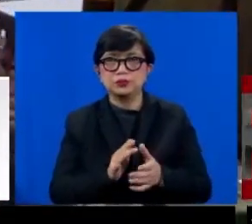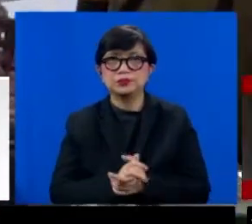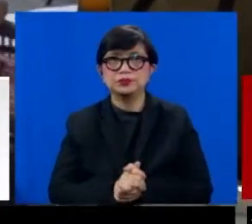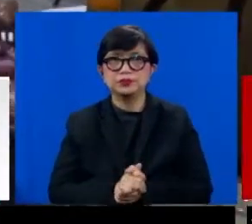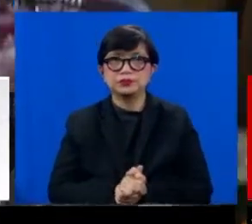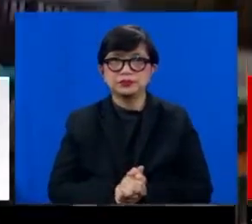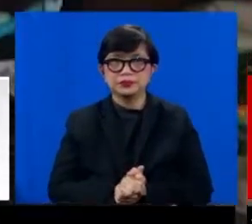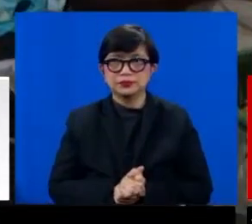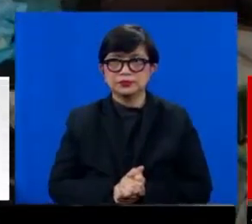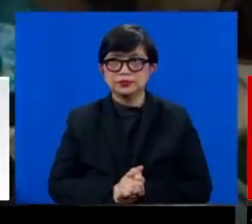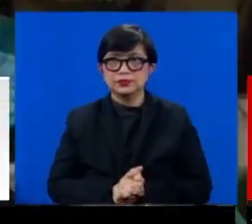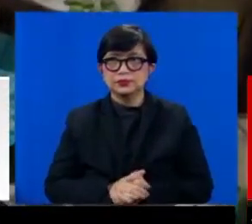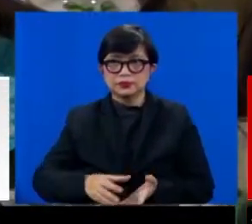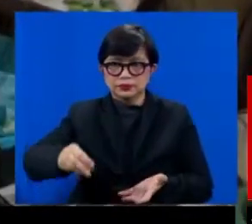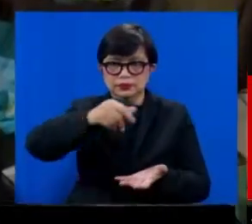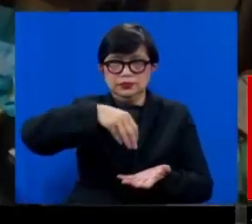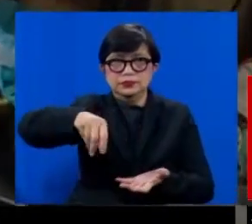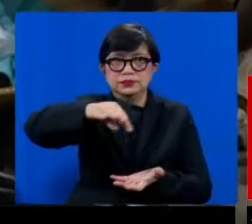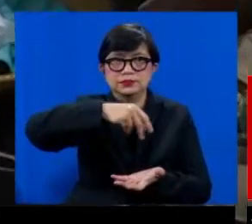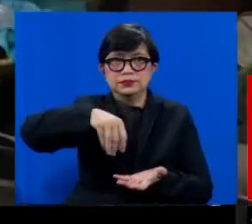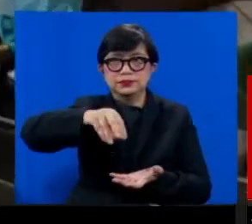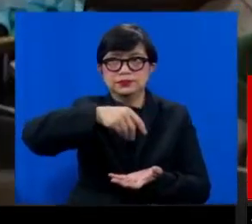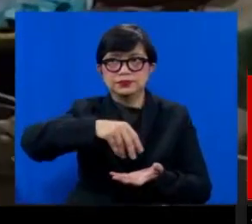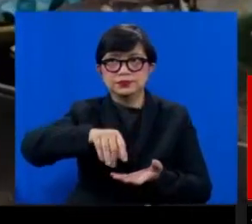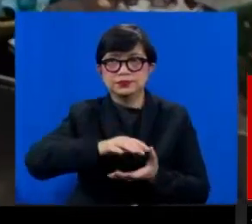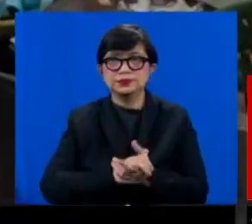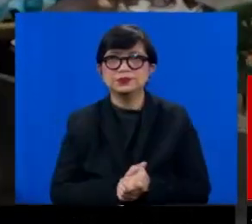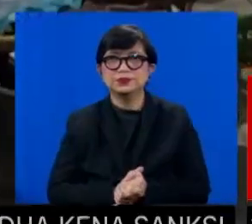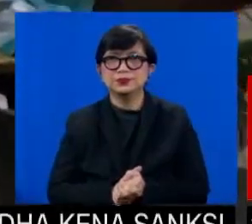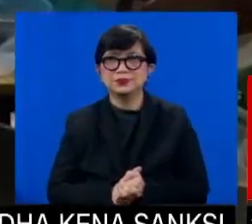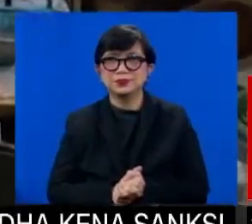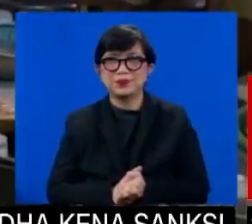aja. Ya, gini? Ya, ya, ya. Aduh, kembakan deh.